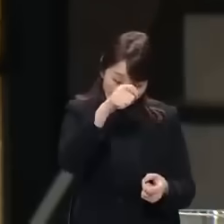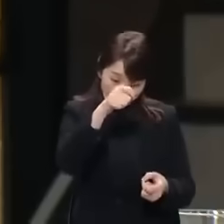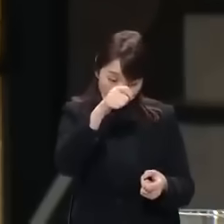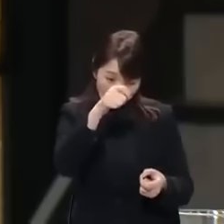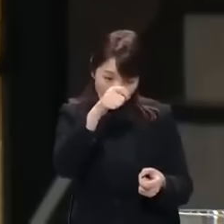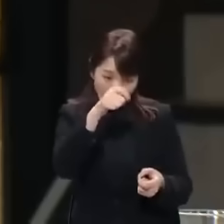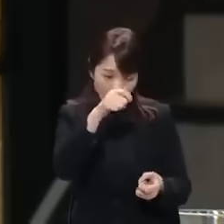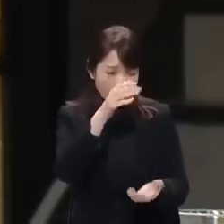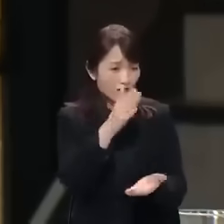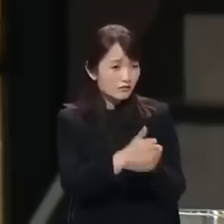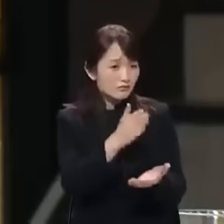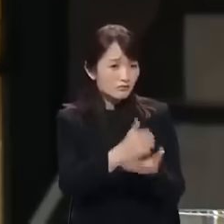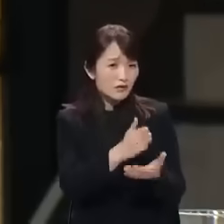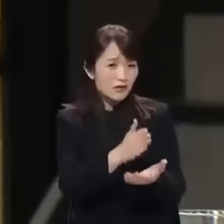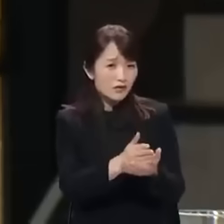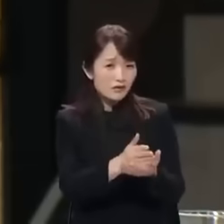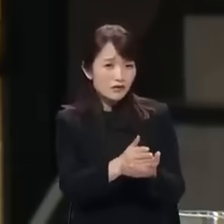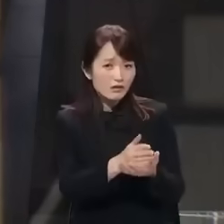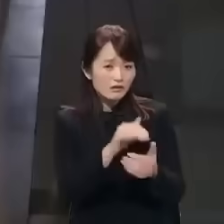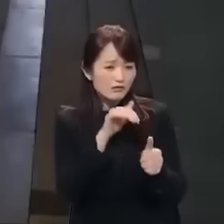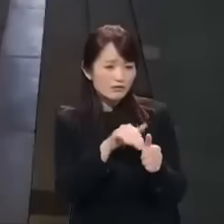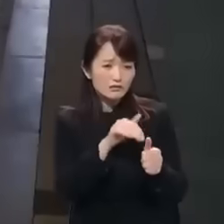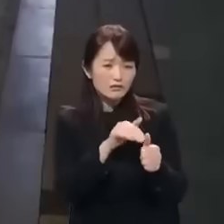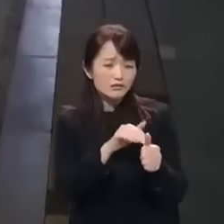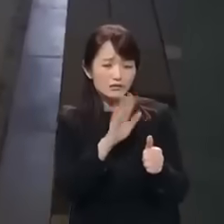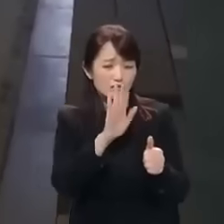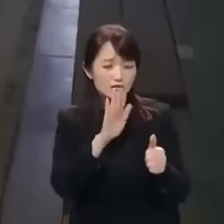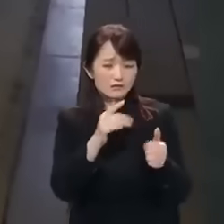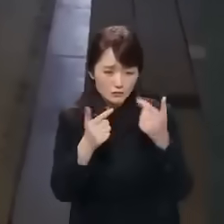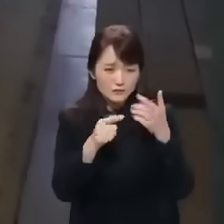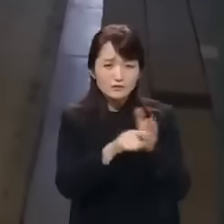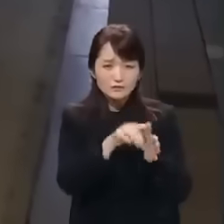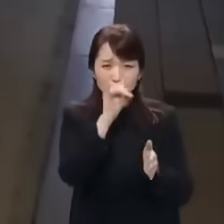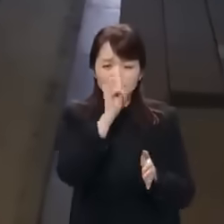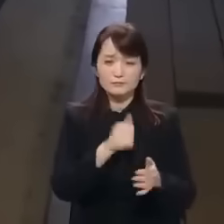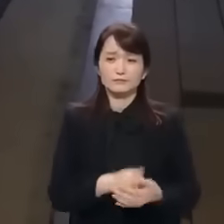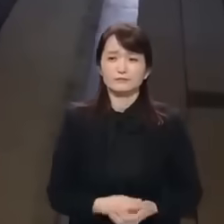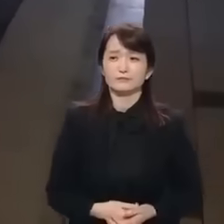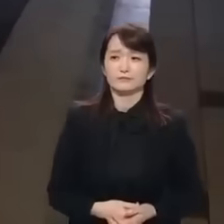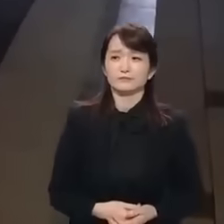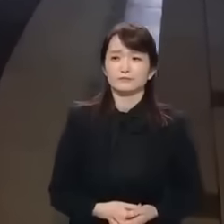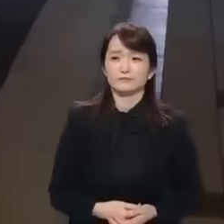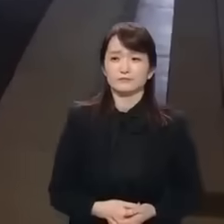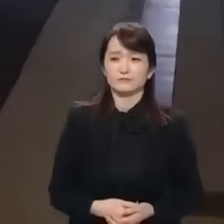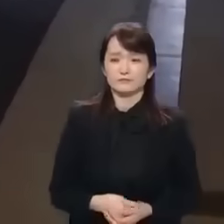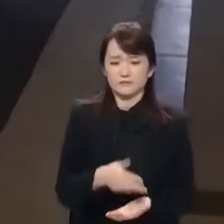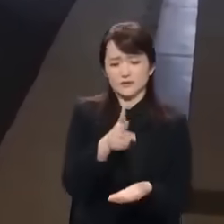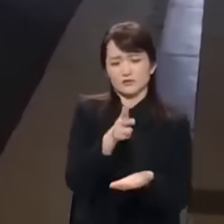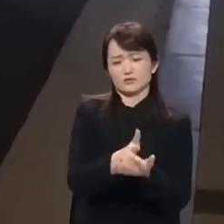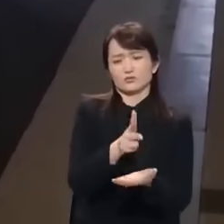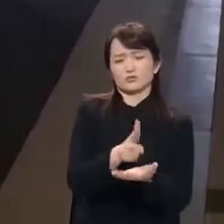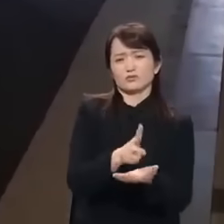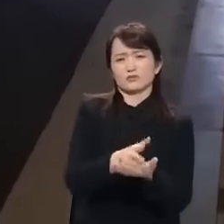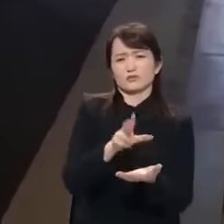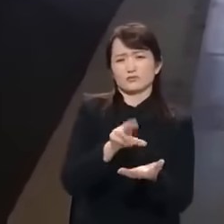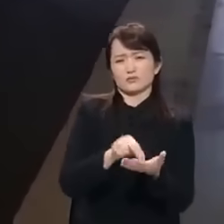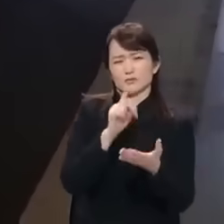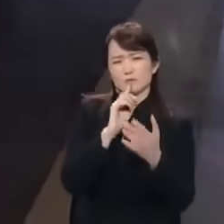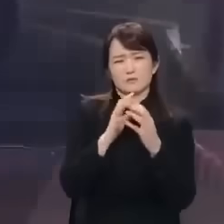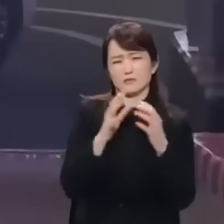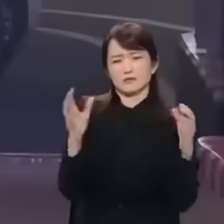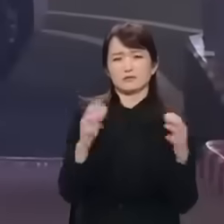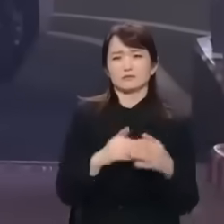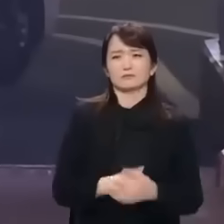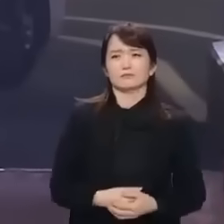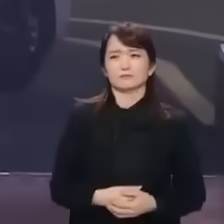받지 않는다라고 하는 확신이 있기 때문에 그런 겁니다. 지금 이제 실제로 저런 그 주차 문제가 많이 지금 대두가 되고 있고